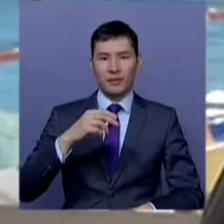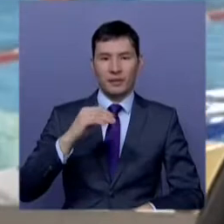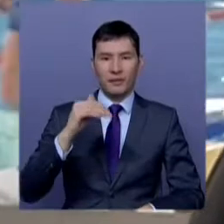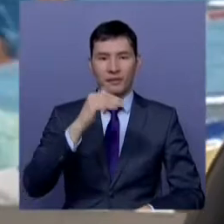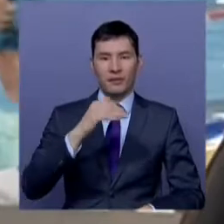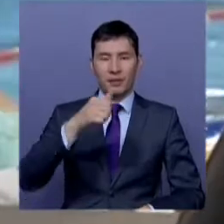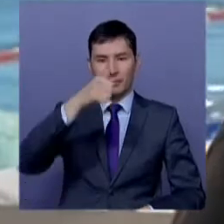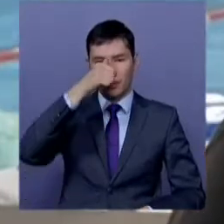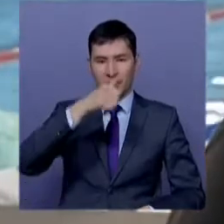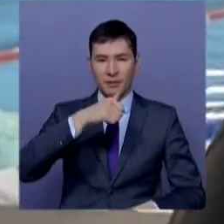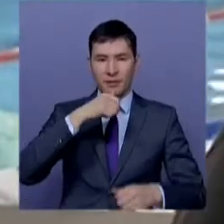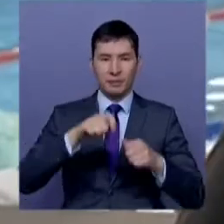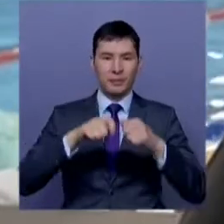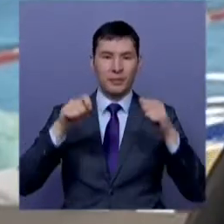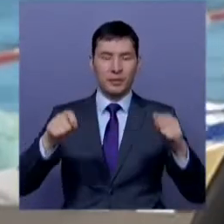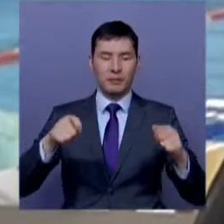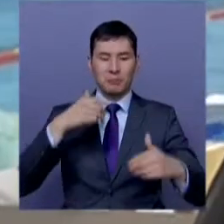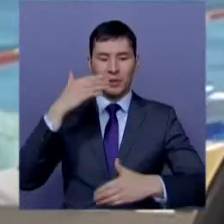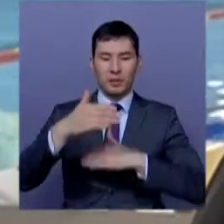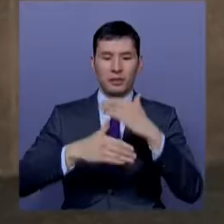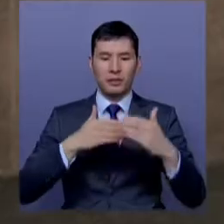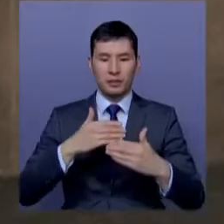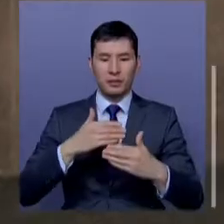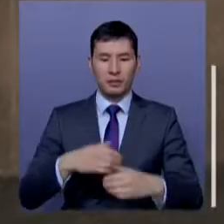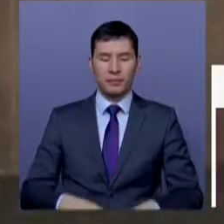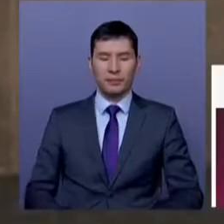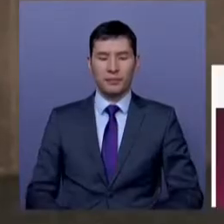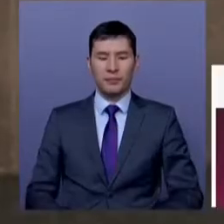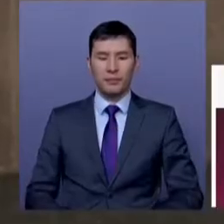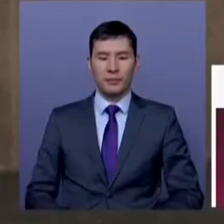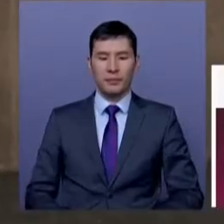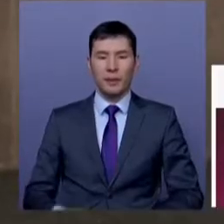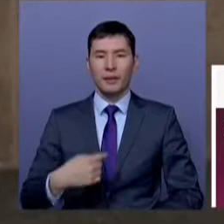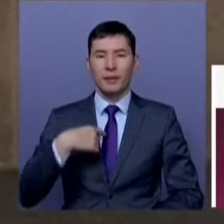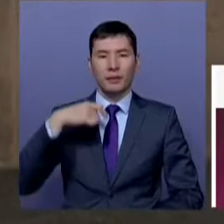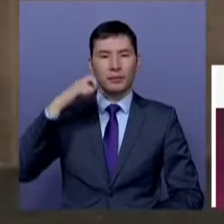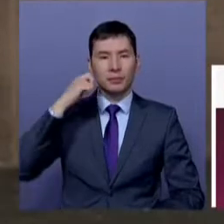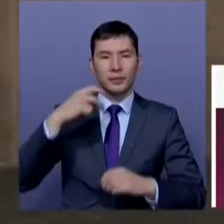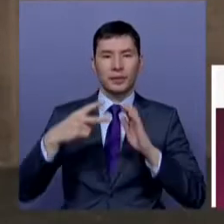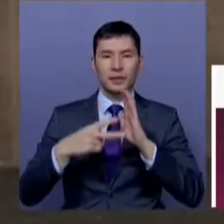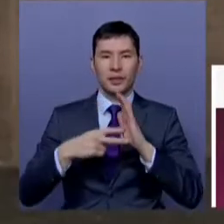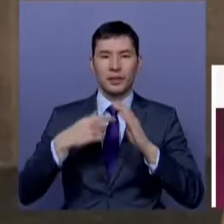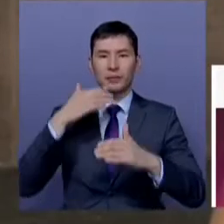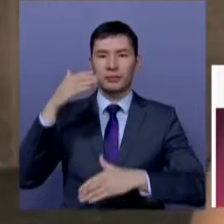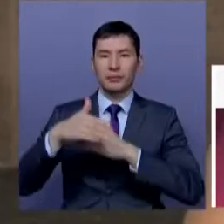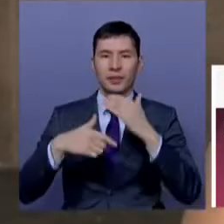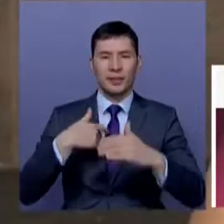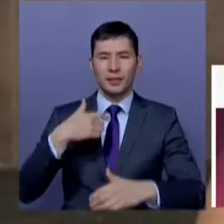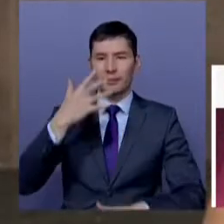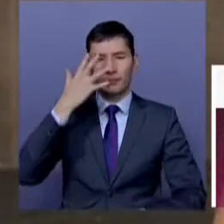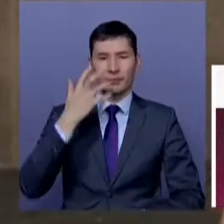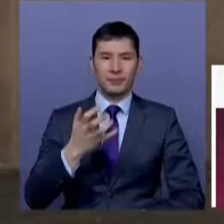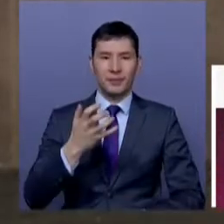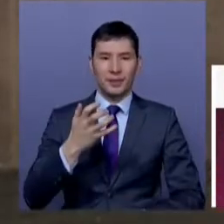бастап осындай бассейн ашылды. Мен 7 жастамын. Мен жүзуді жақсы көрем.